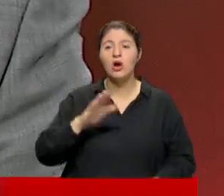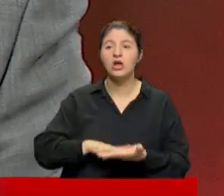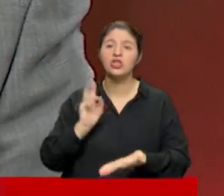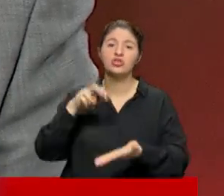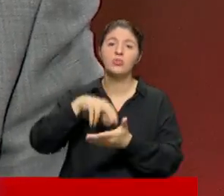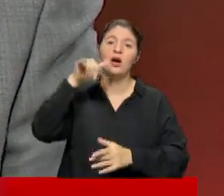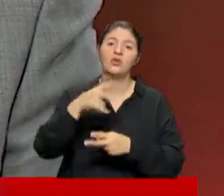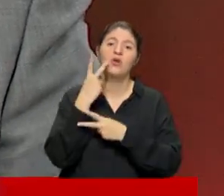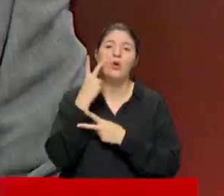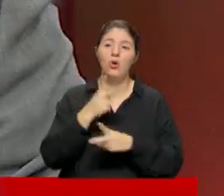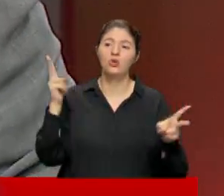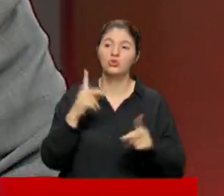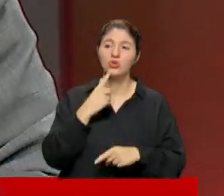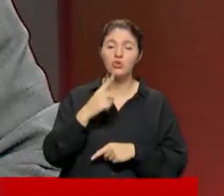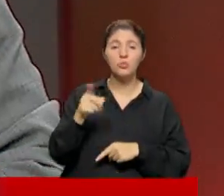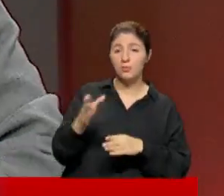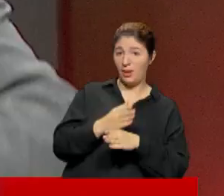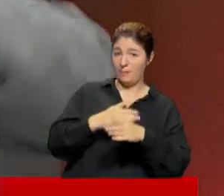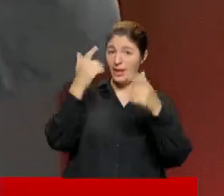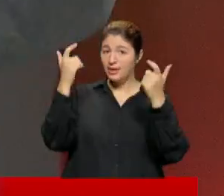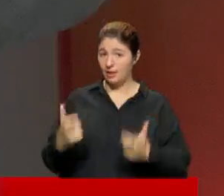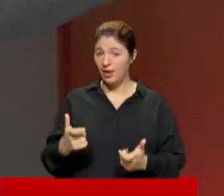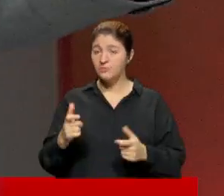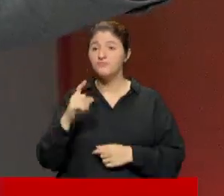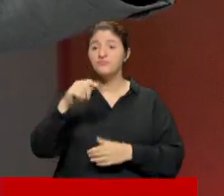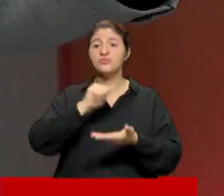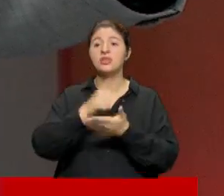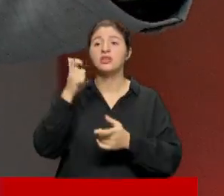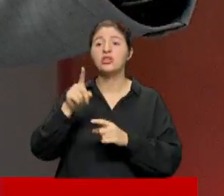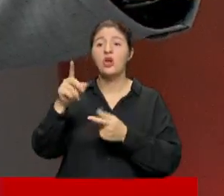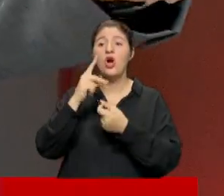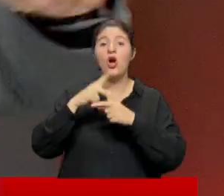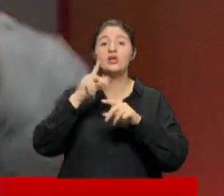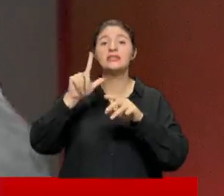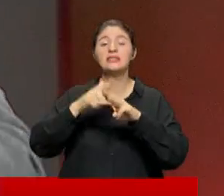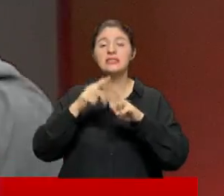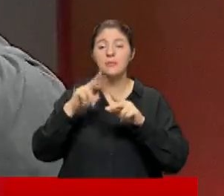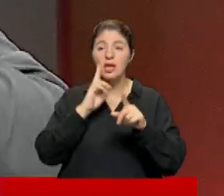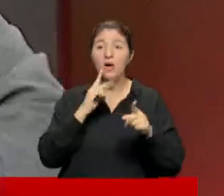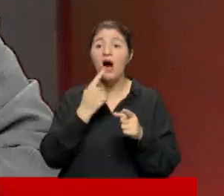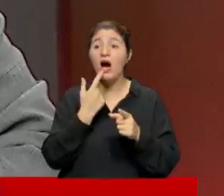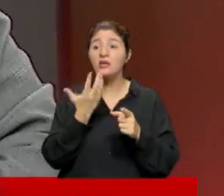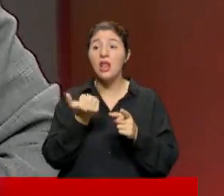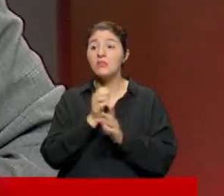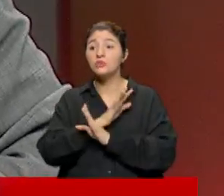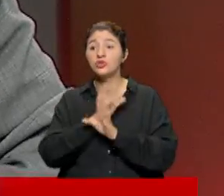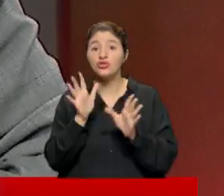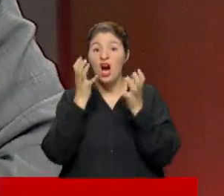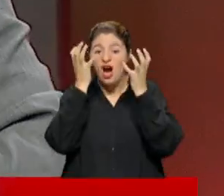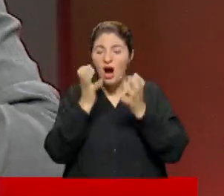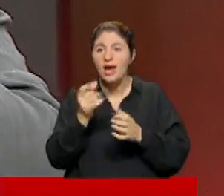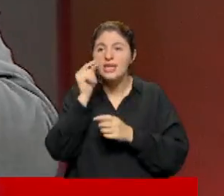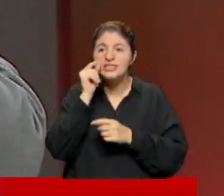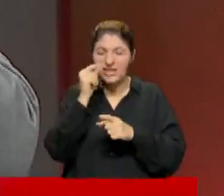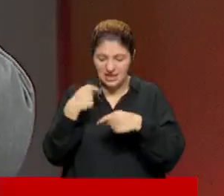çıkmış hak ve özgürlükler diyor bu memlekette gazeteci Özlem gürses'e ağza alınmayacak